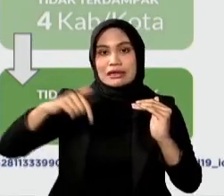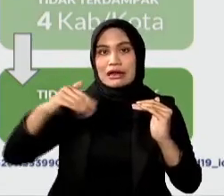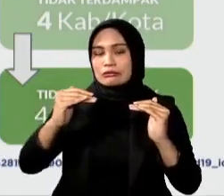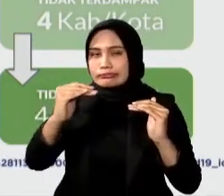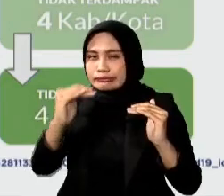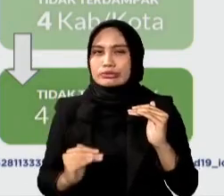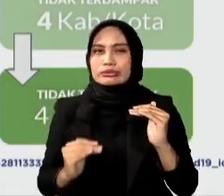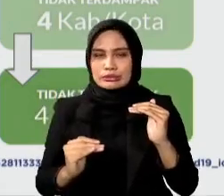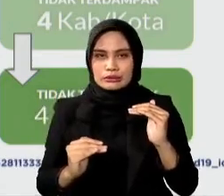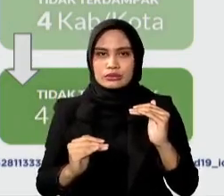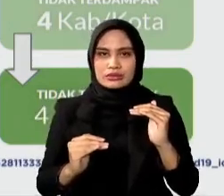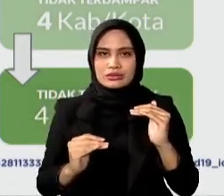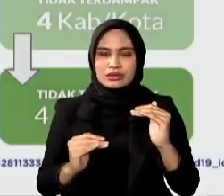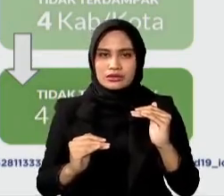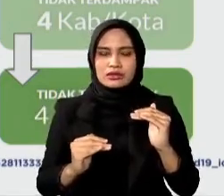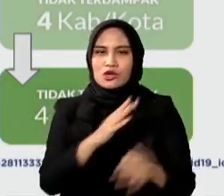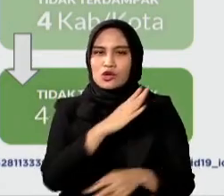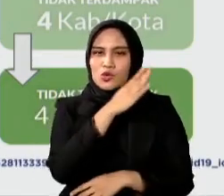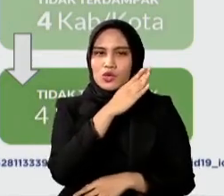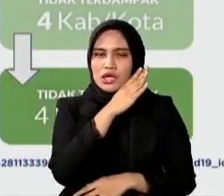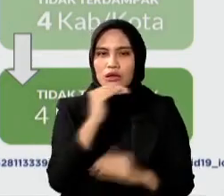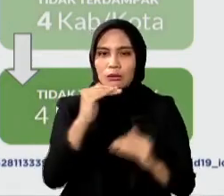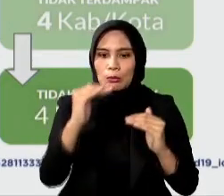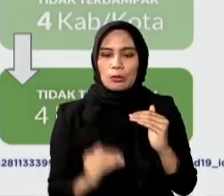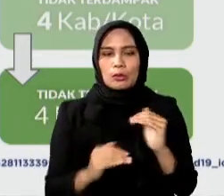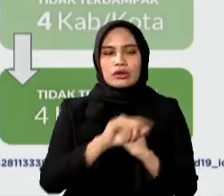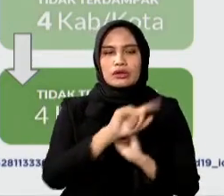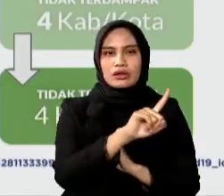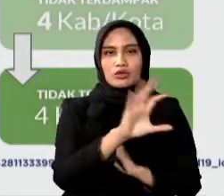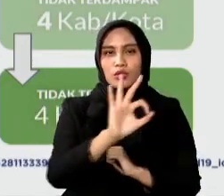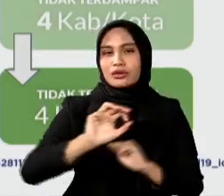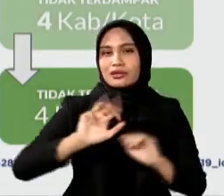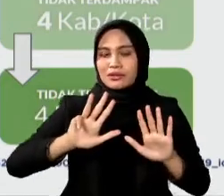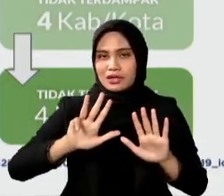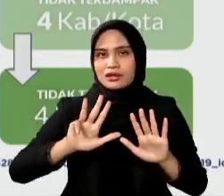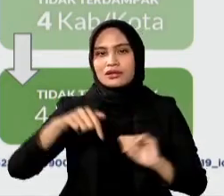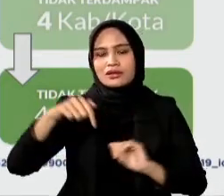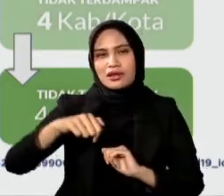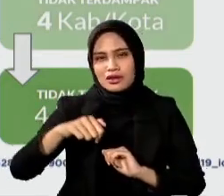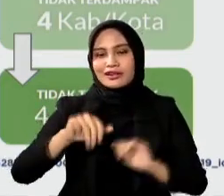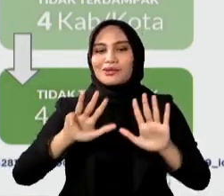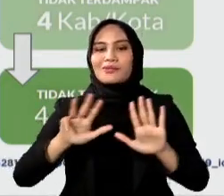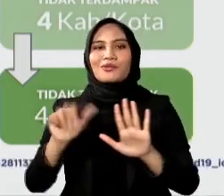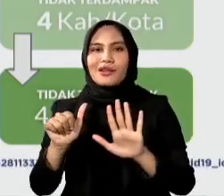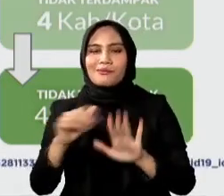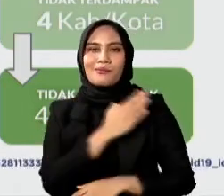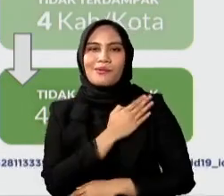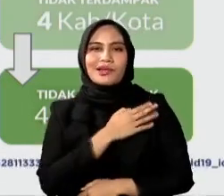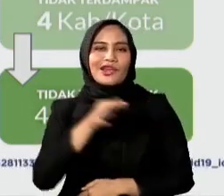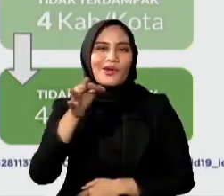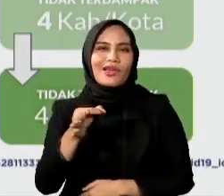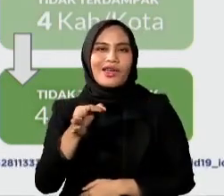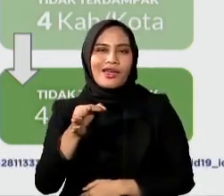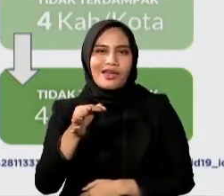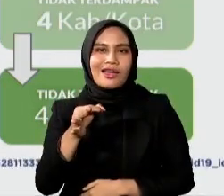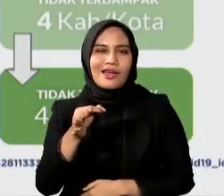Mengalami penurunan zona kuning jumlahnya menurun dari 109 menjadi 96 kabupaten kota sedangkan zona